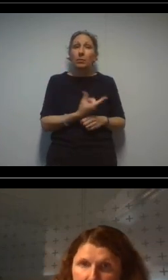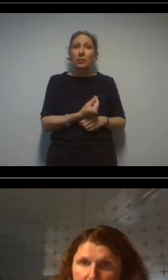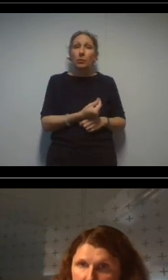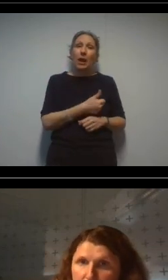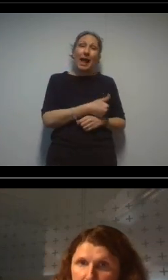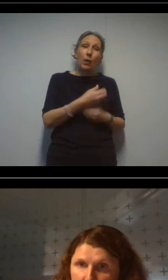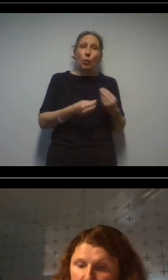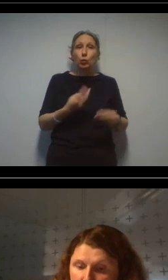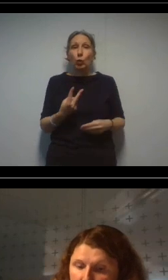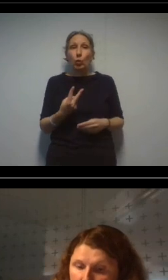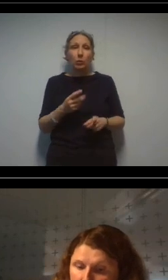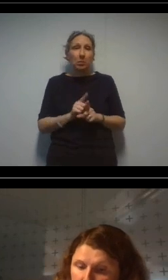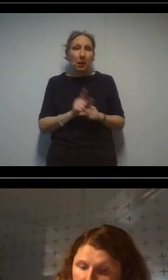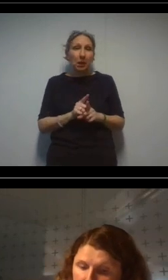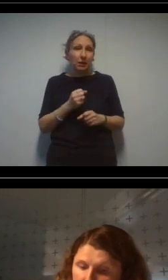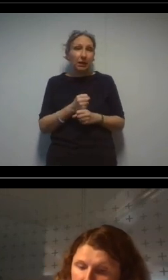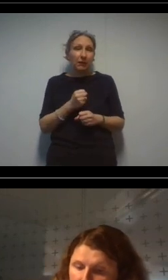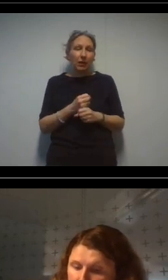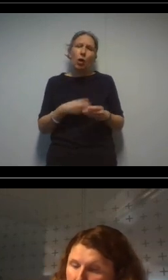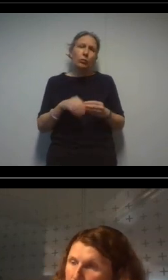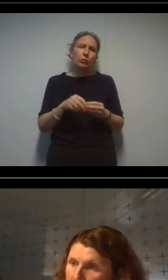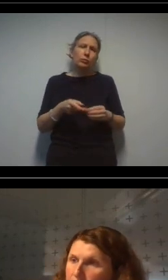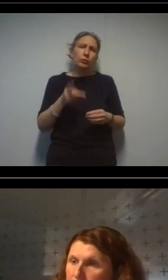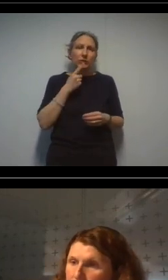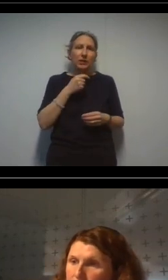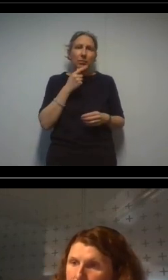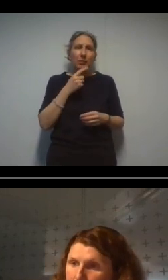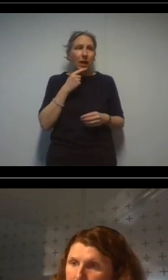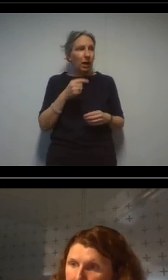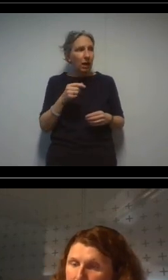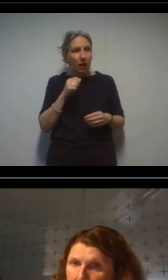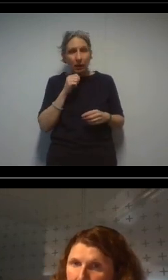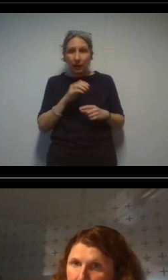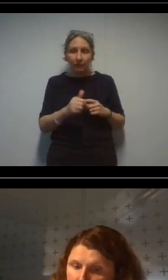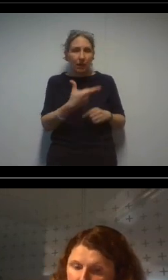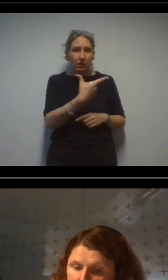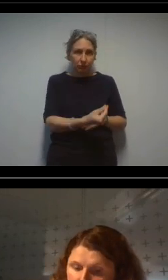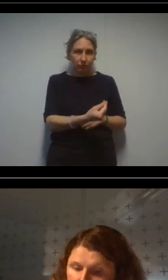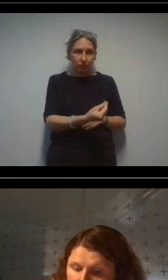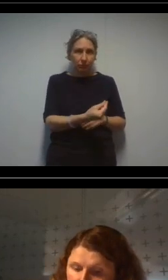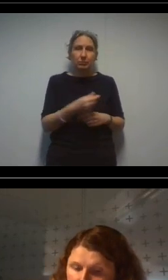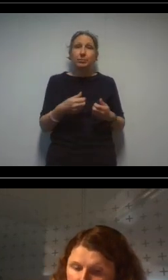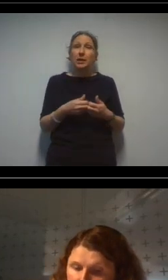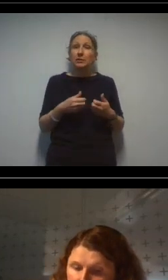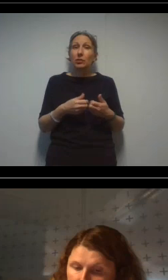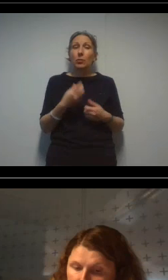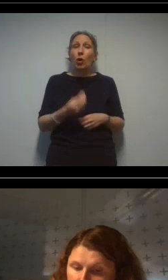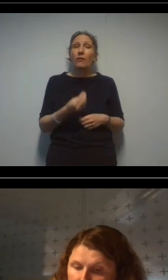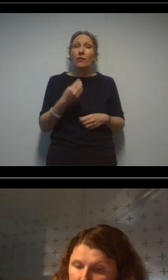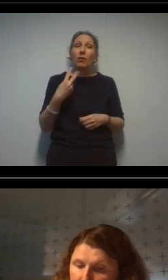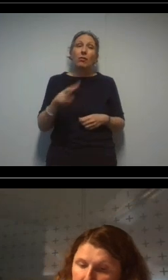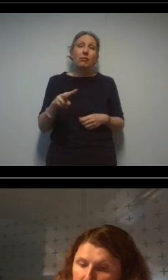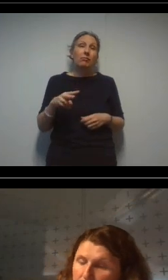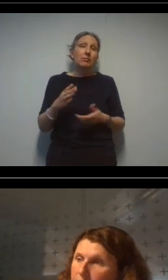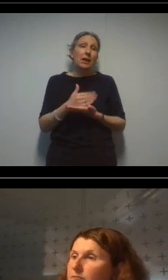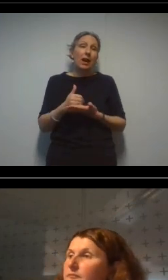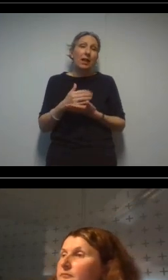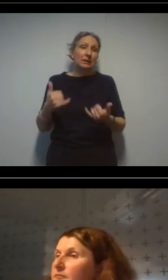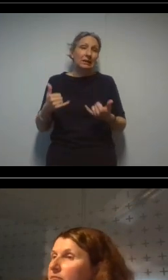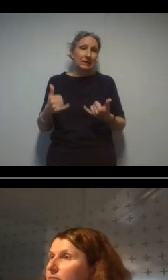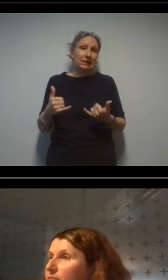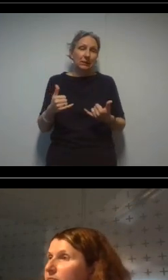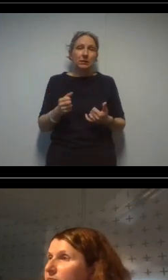de boulot et c'est plus sympa de vivre les temps morts à deux que tout seul. Donc, un enfant de collaborateur, eh ben, on va dire aux